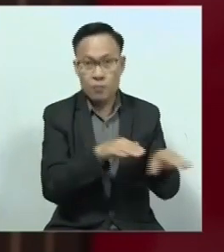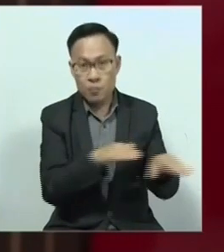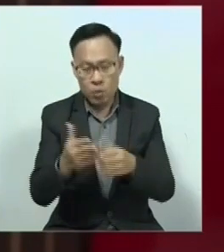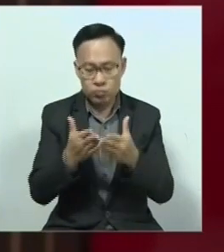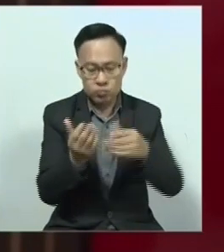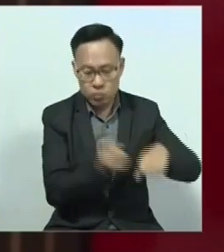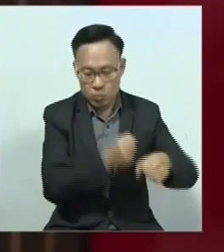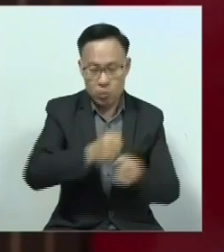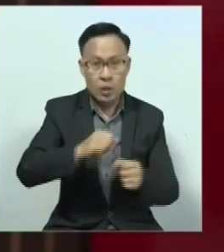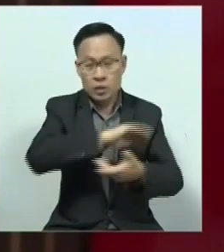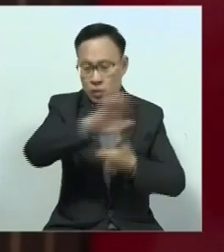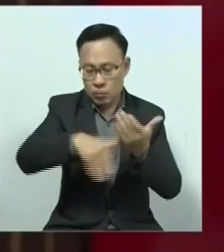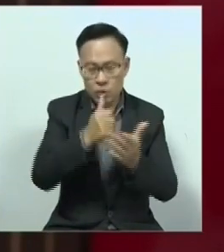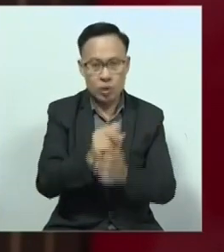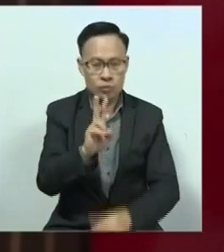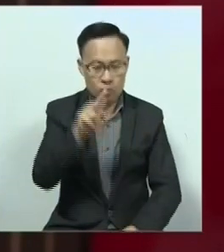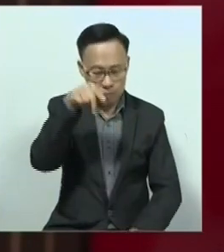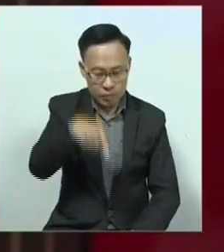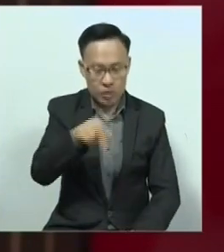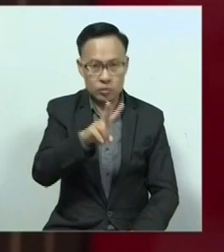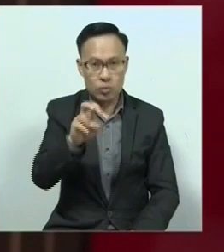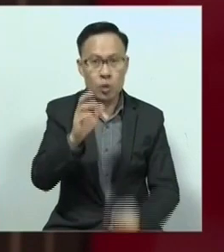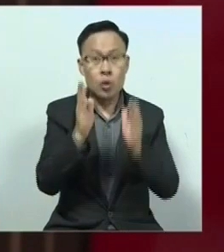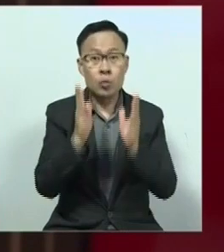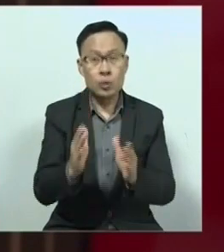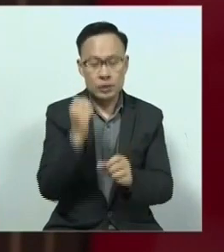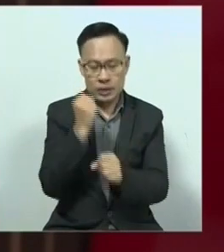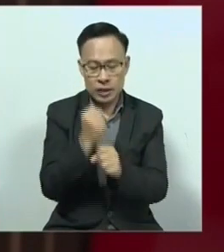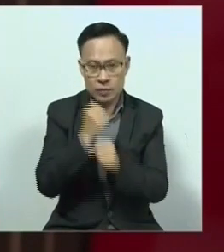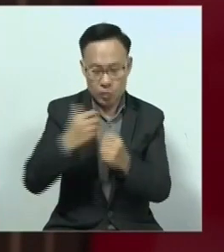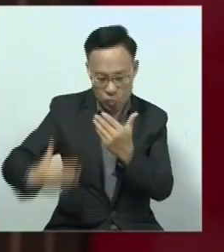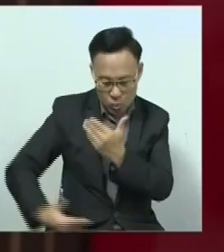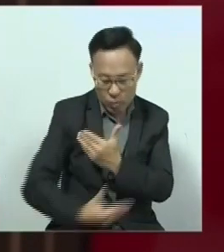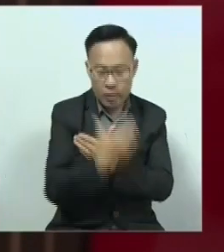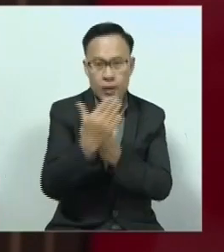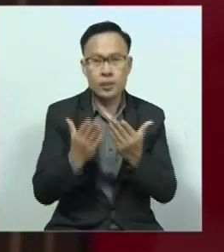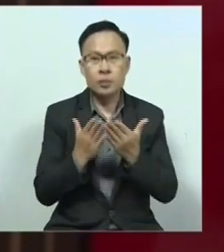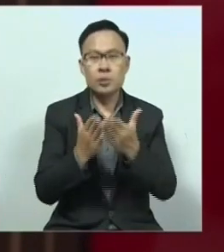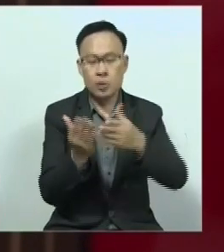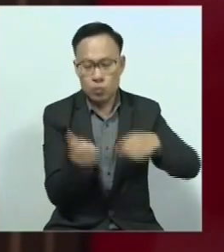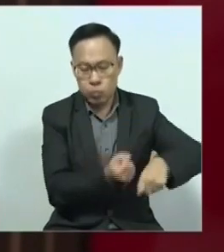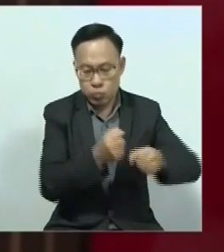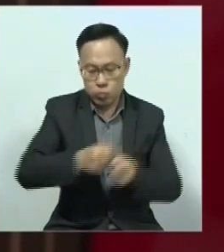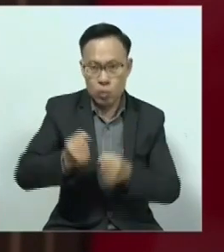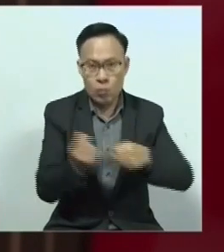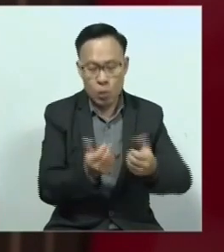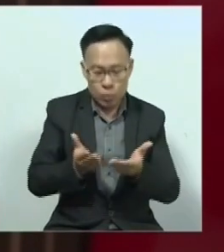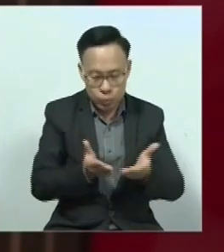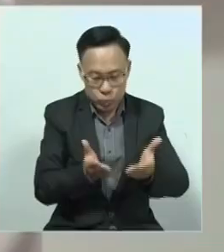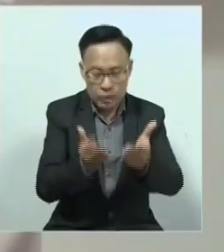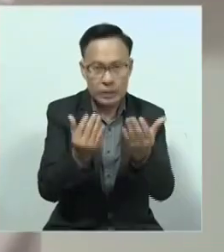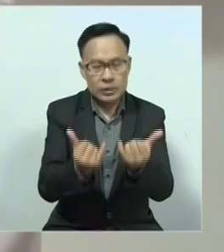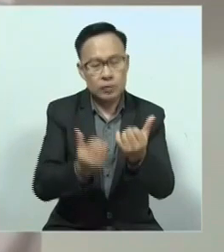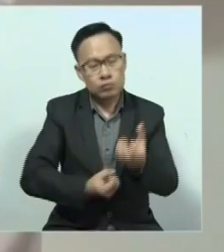ำลังพล 2,200 นายที่ได้มีโอกาสถวายพระเกียรติในขบวนเรือพระราชพิธีในครั้งนี้อย่างไรบ้างค